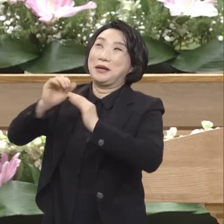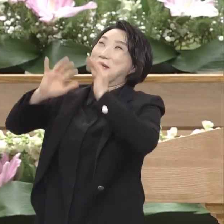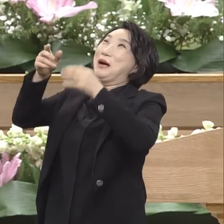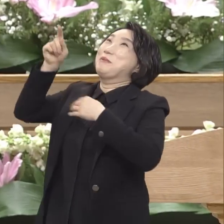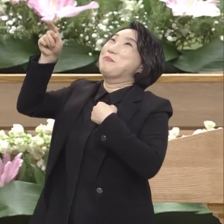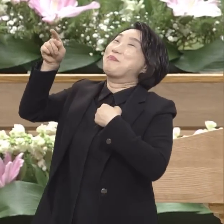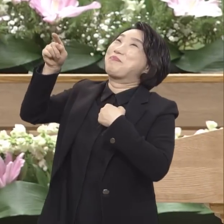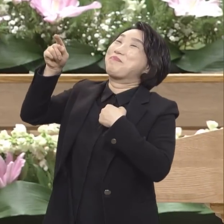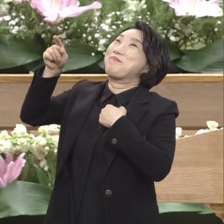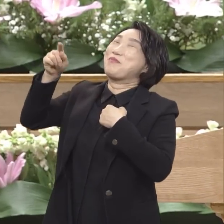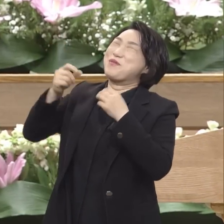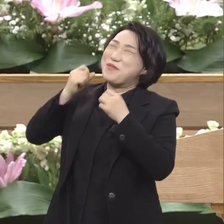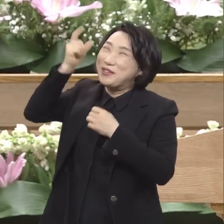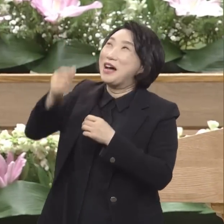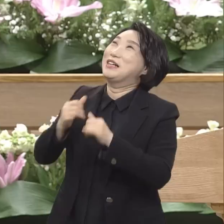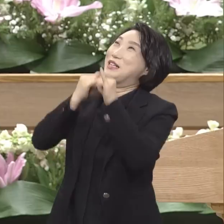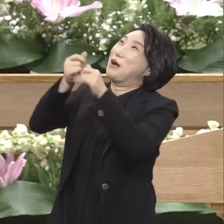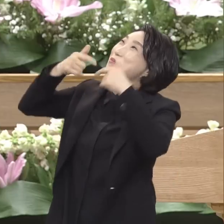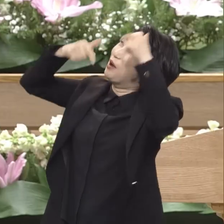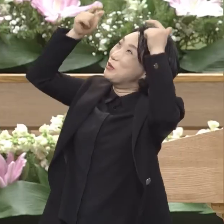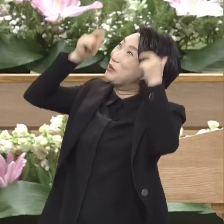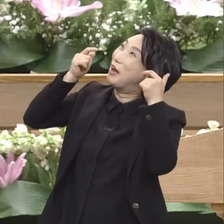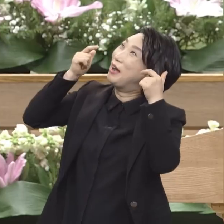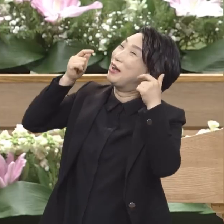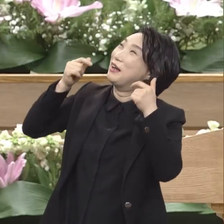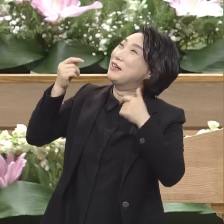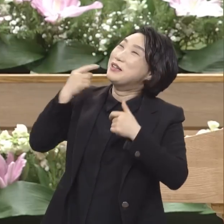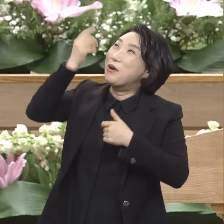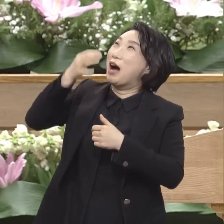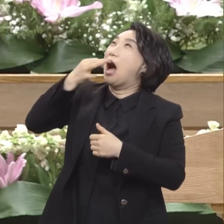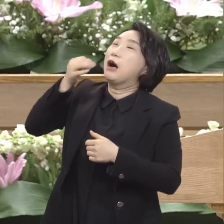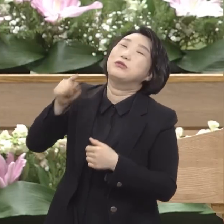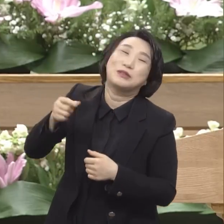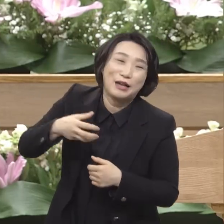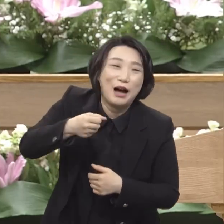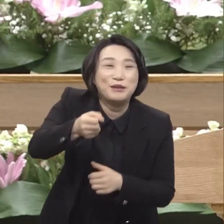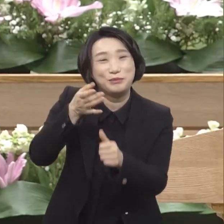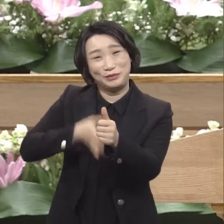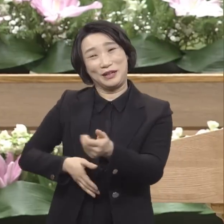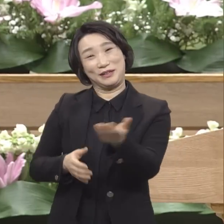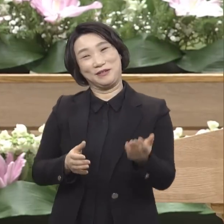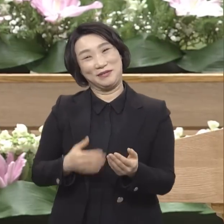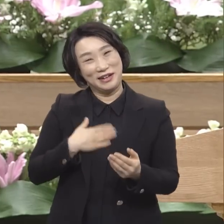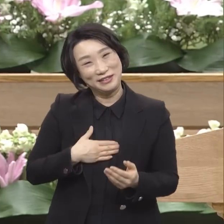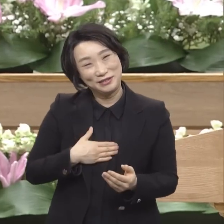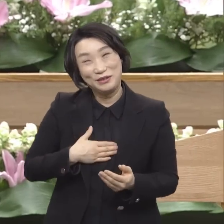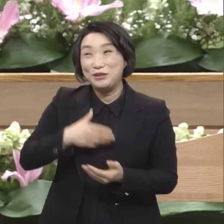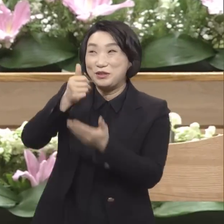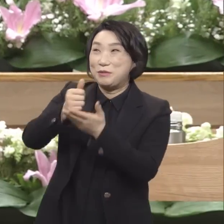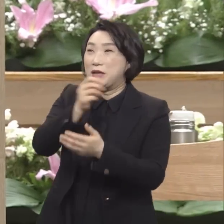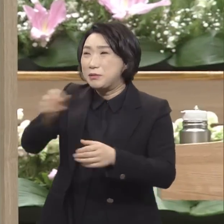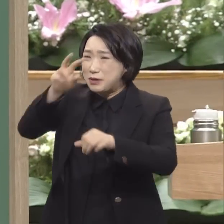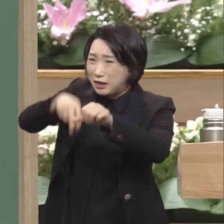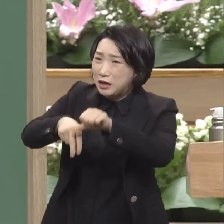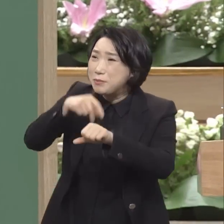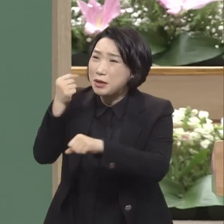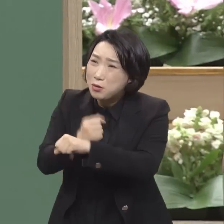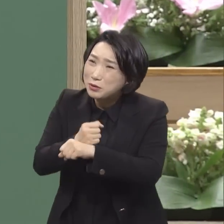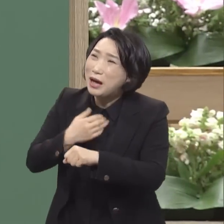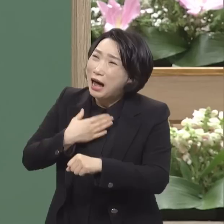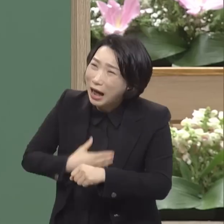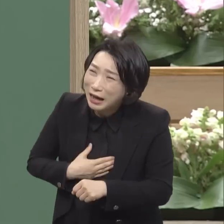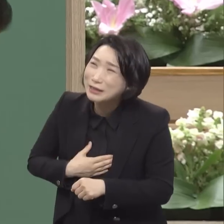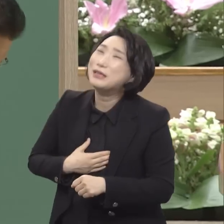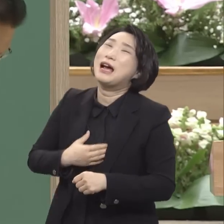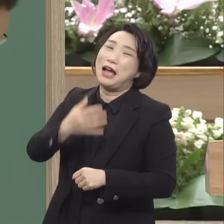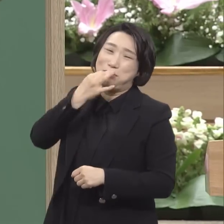하늘나라의 그 위대한 상과 면류관과 영광의 욕심이 있기를 바라며 주님의 십자가의 피부를